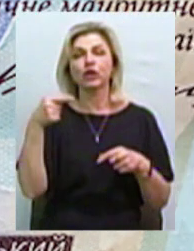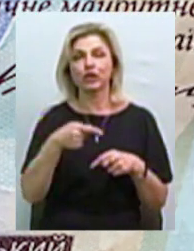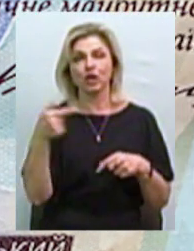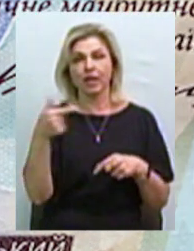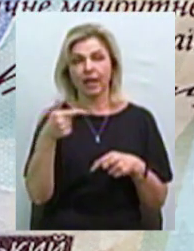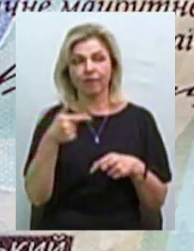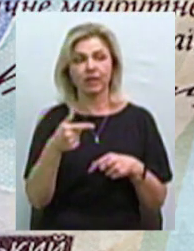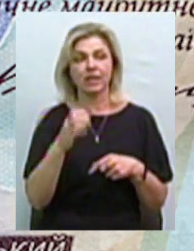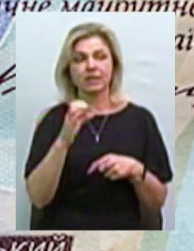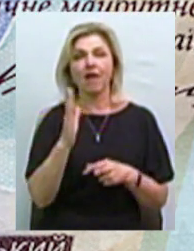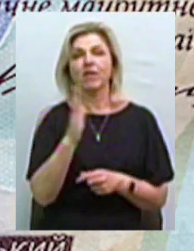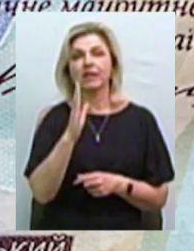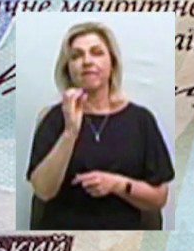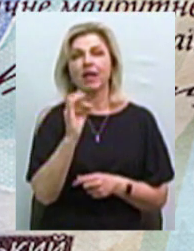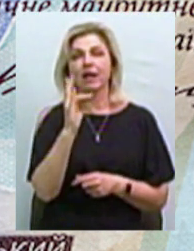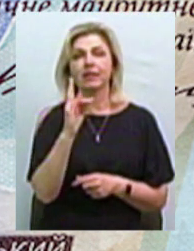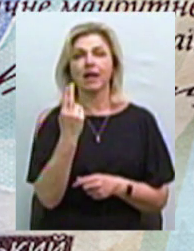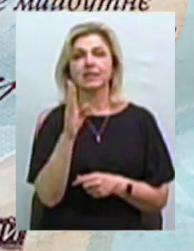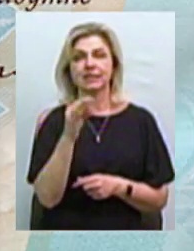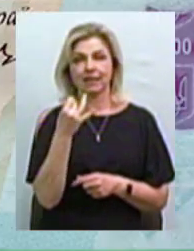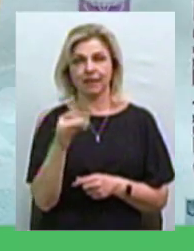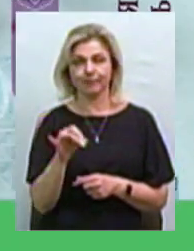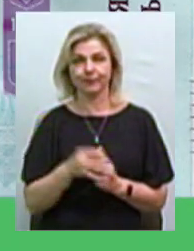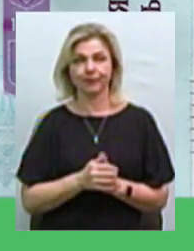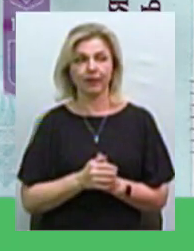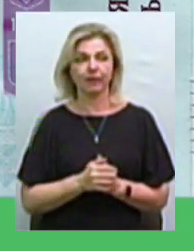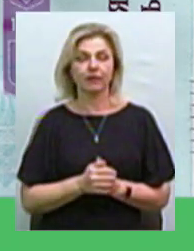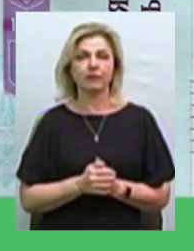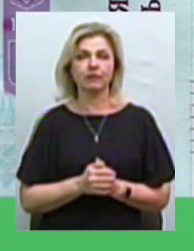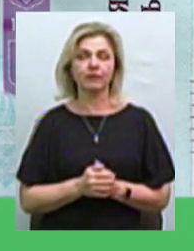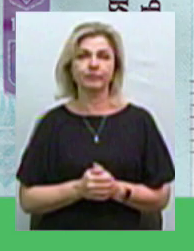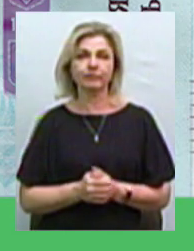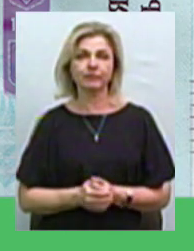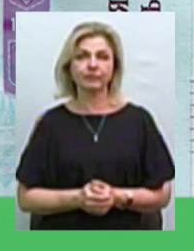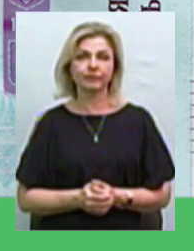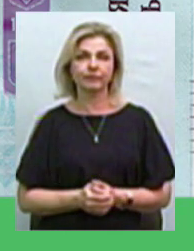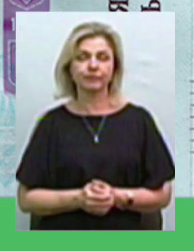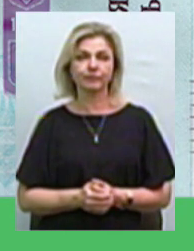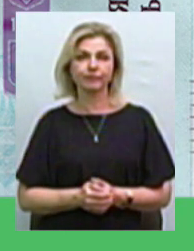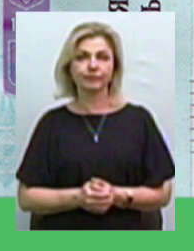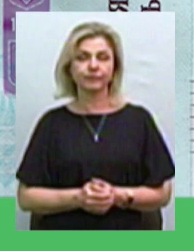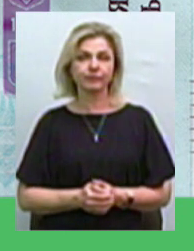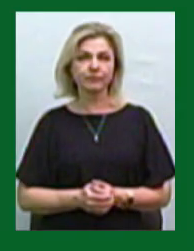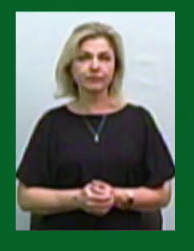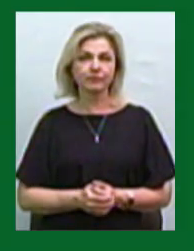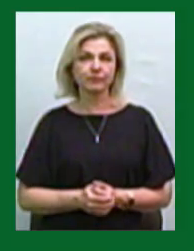з Володимиром Вернадським на аверсі. Ніна Булах, Василь Філімон. Новини на Суспільному. Миколаїв.